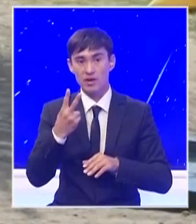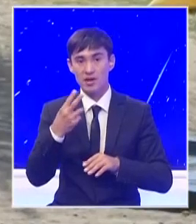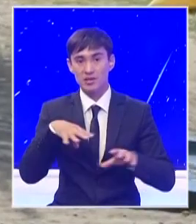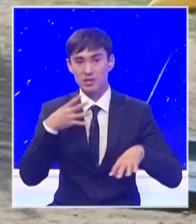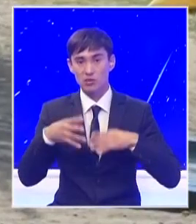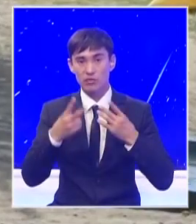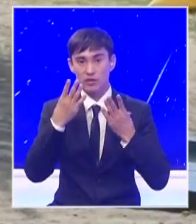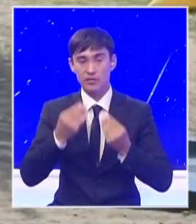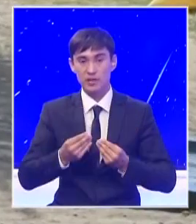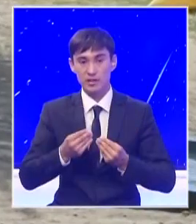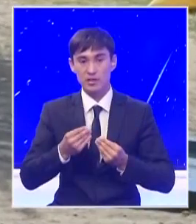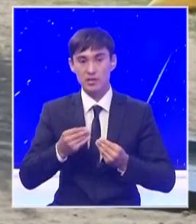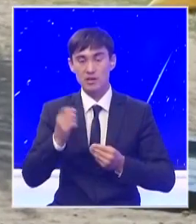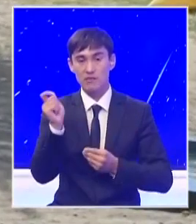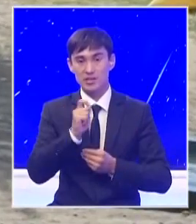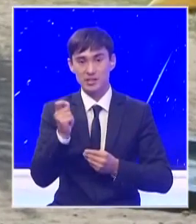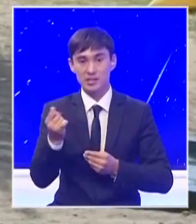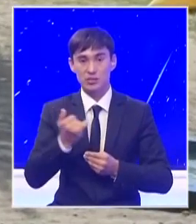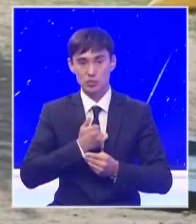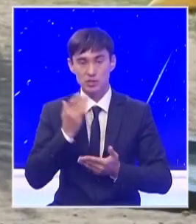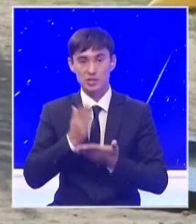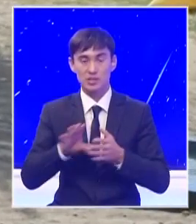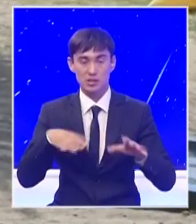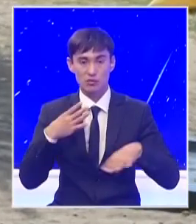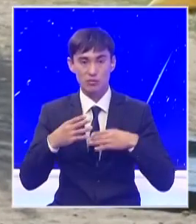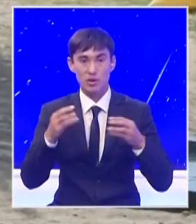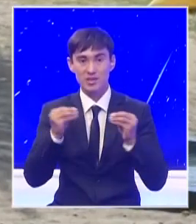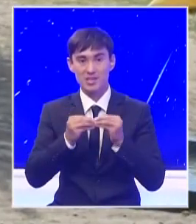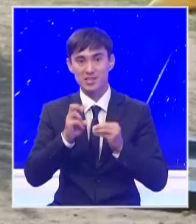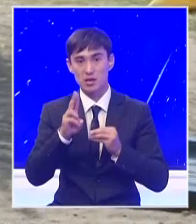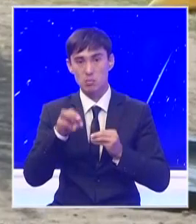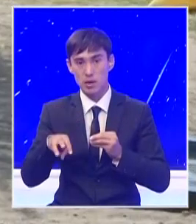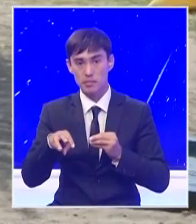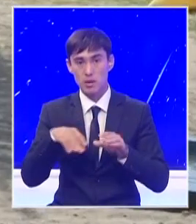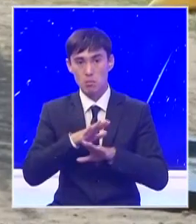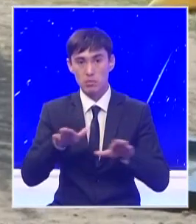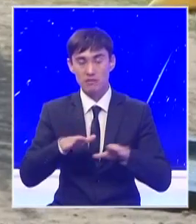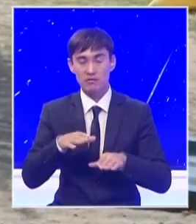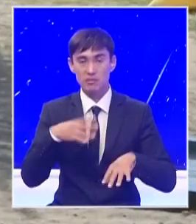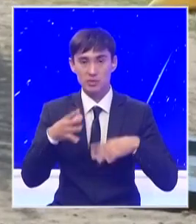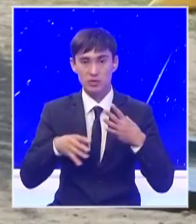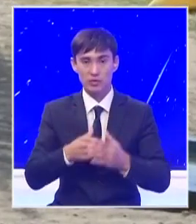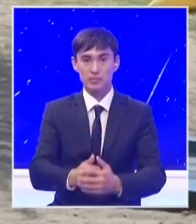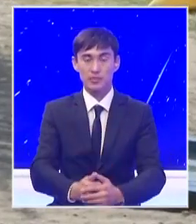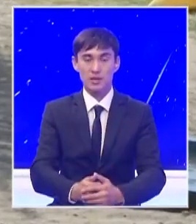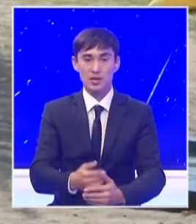в день. И в воскресенье у нас есть тренировки по 10 километров, плаваем за тренировку.